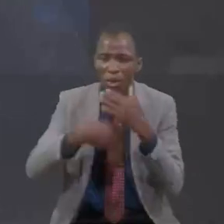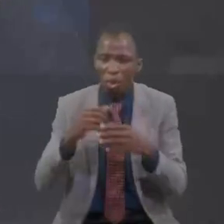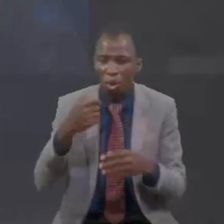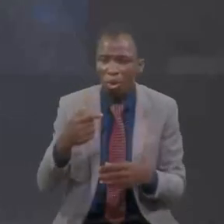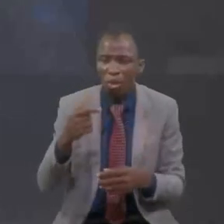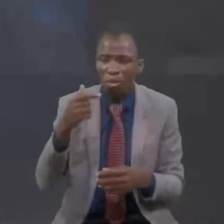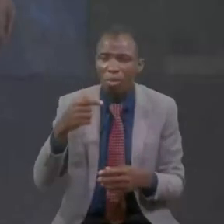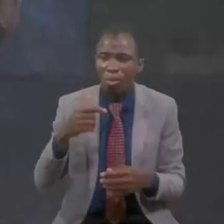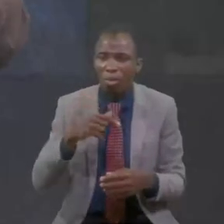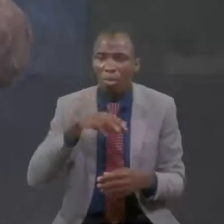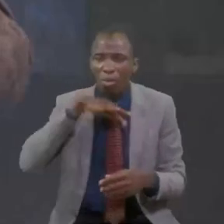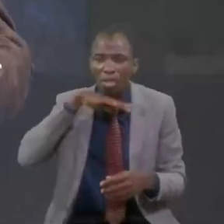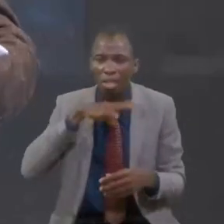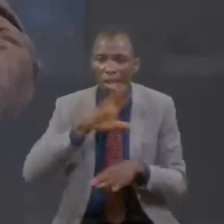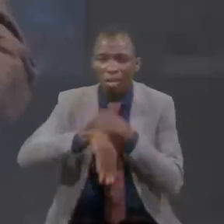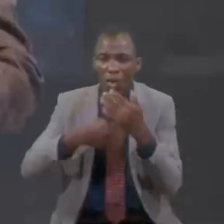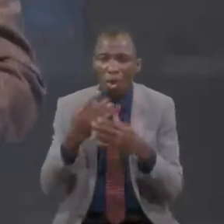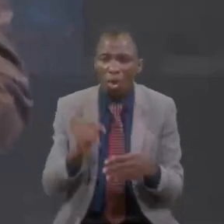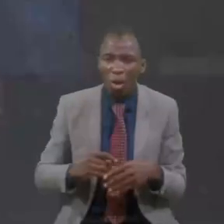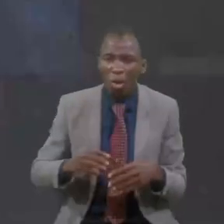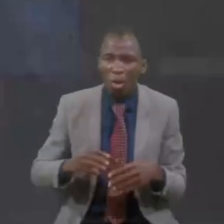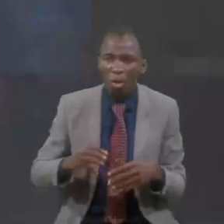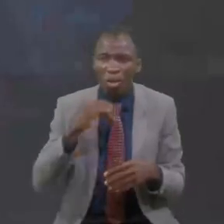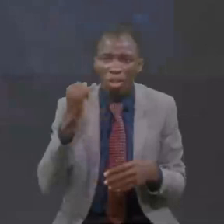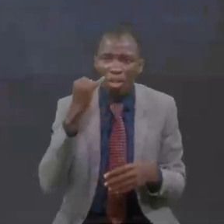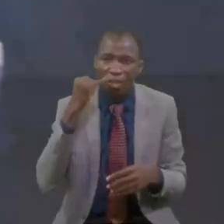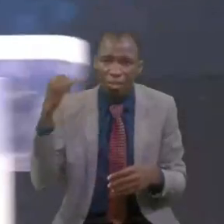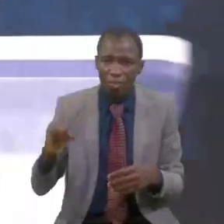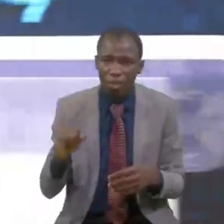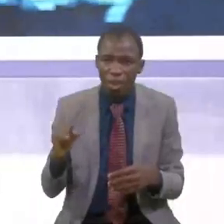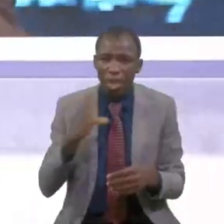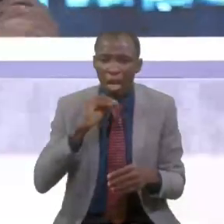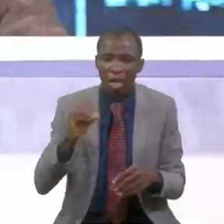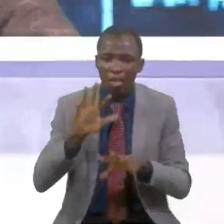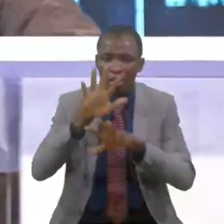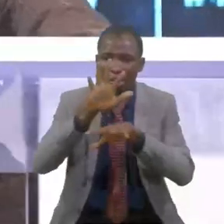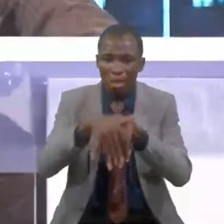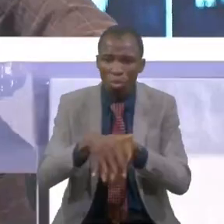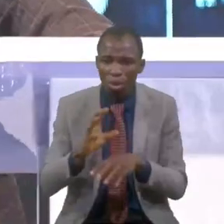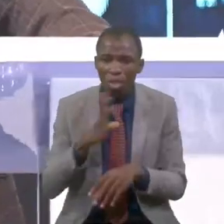Gruse la dissimulation l'envie et toute